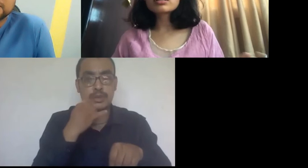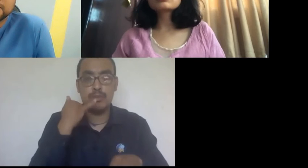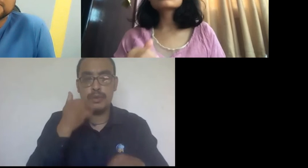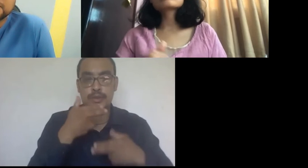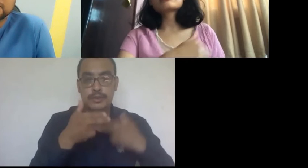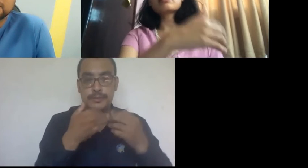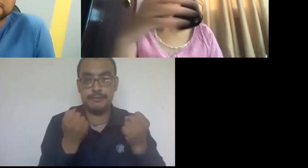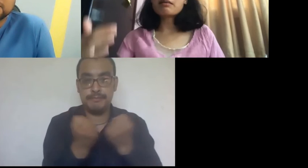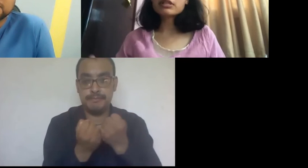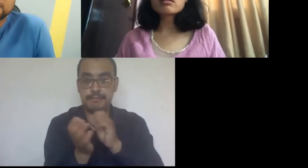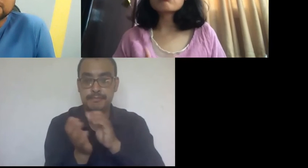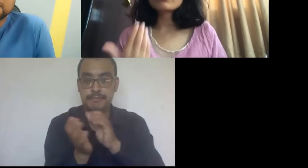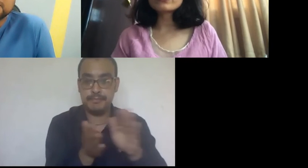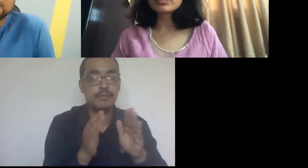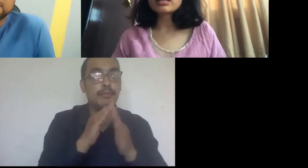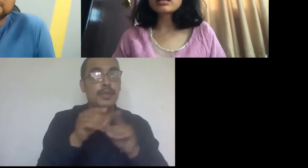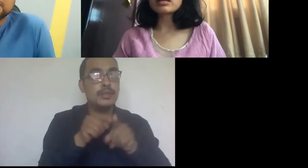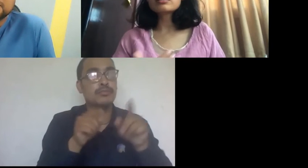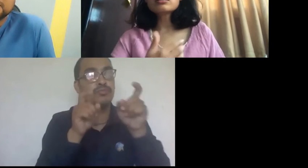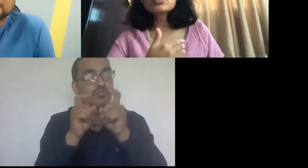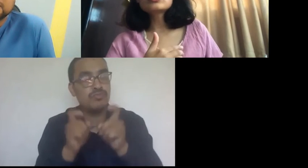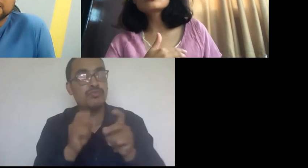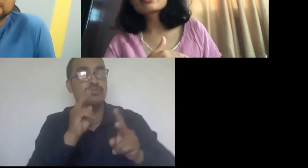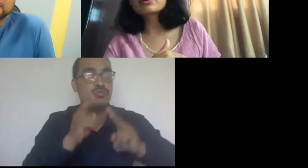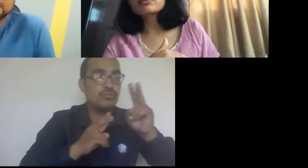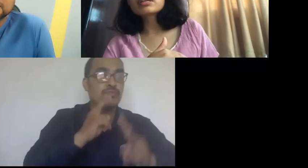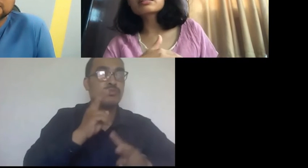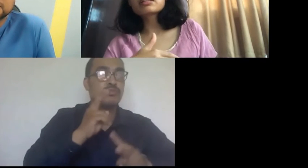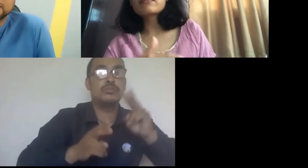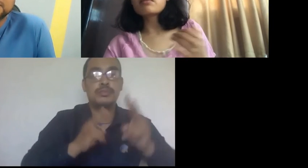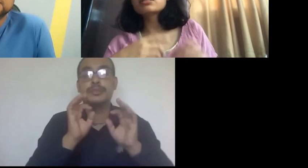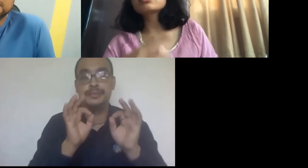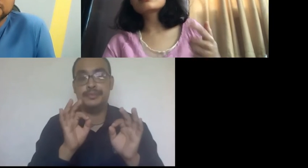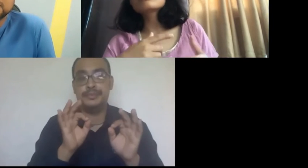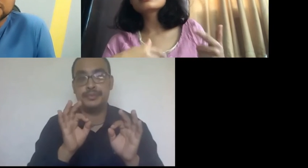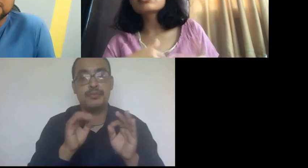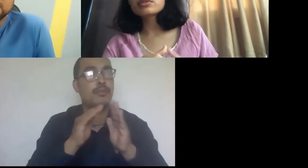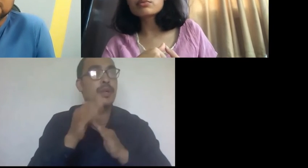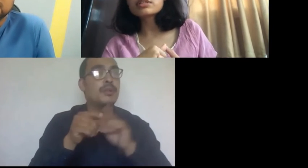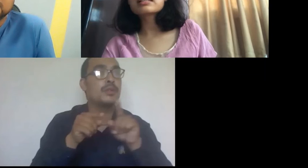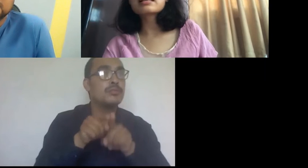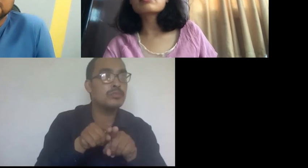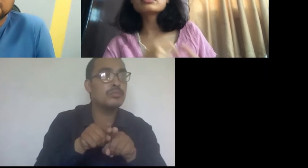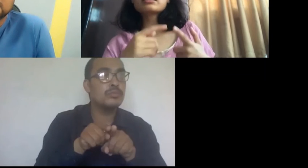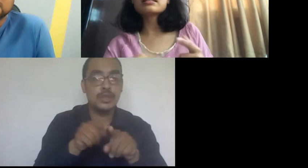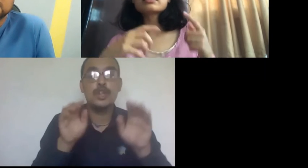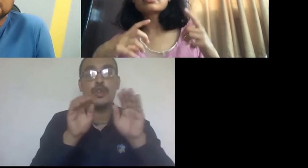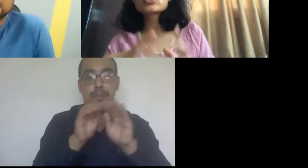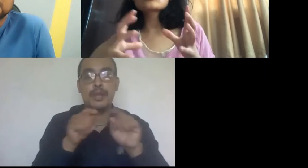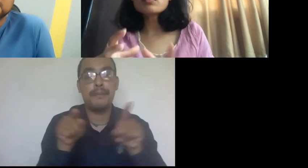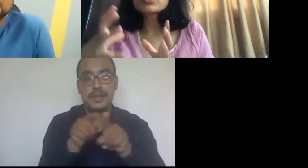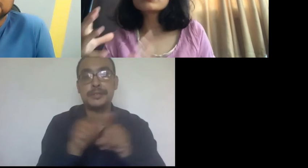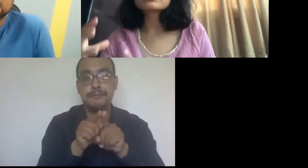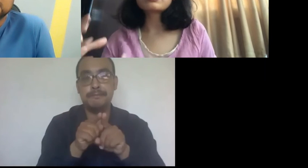नचलाउने, त्यसको साथ हामी फ्यामिलीसँग गफ गर्ने होइन। त्यो गर्यो भने पनि यसमा चाहिँ फ्यामिली जुन रिलेसनसिप हुन्छ त्यसलाई पनि यसले